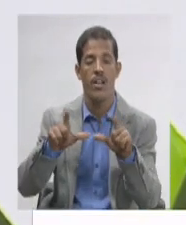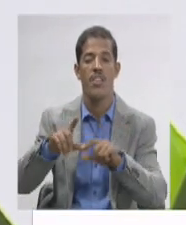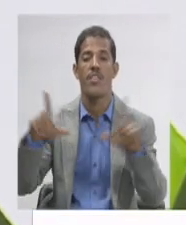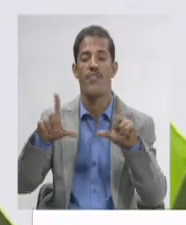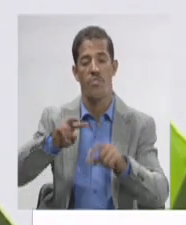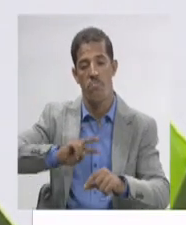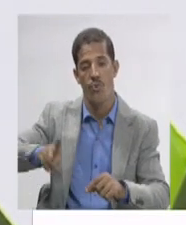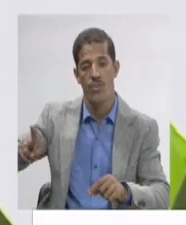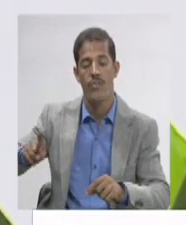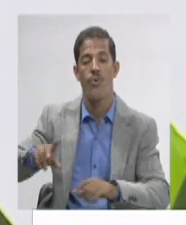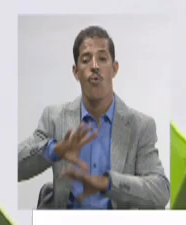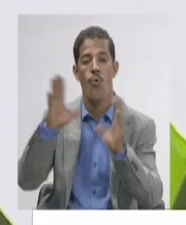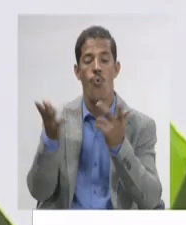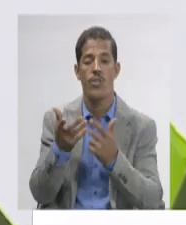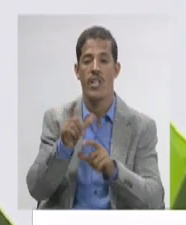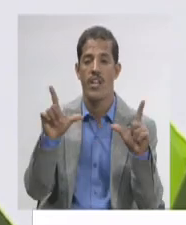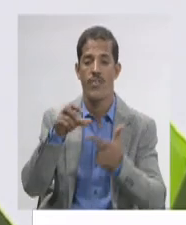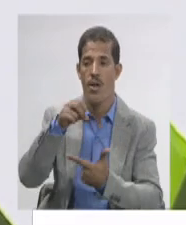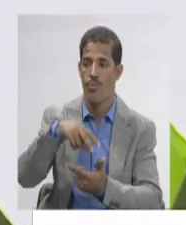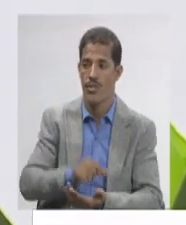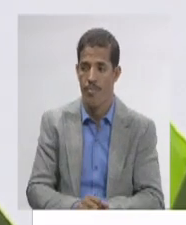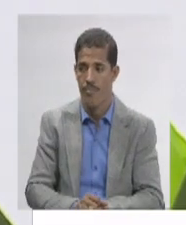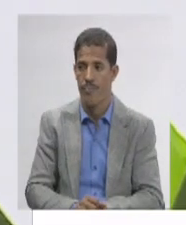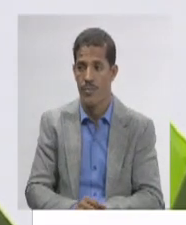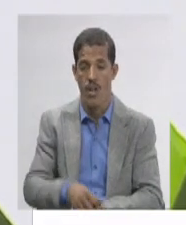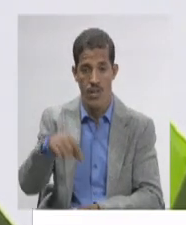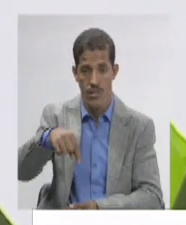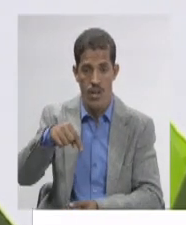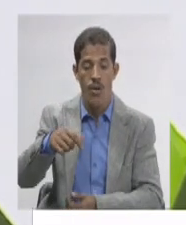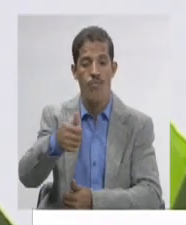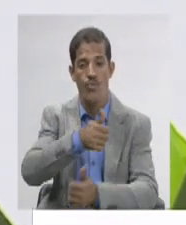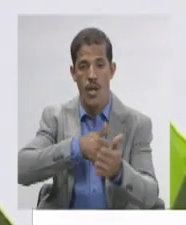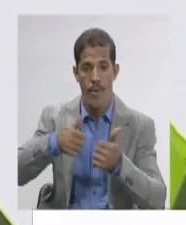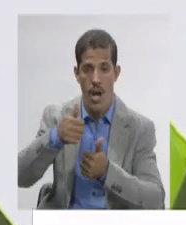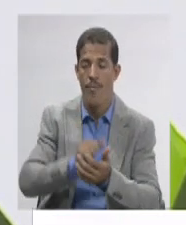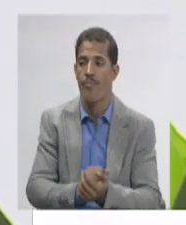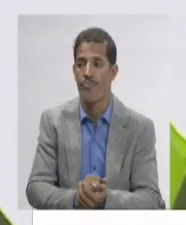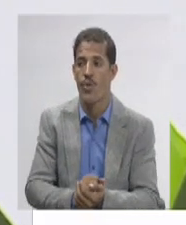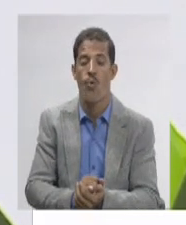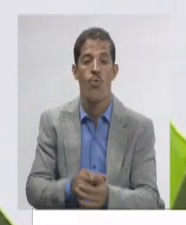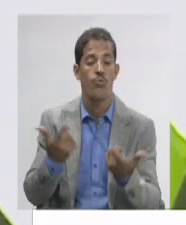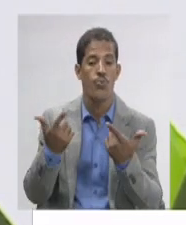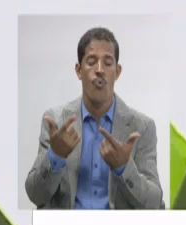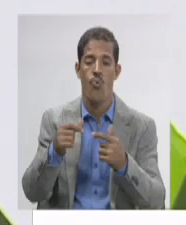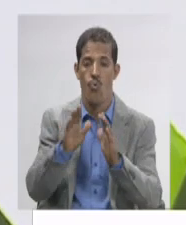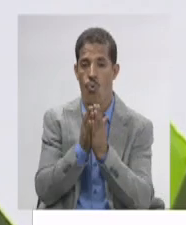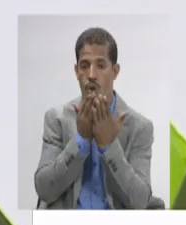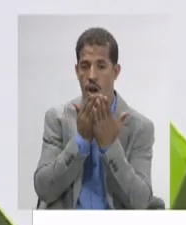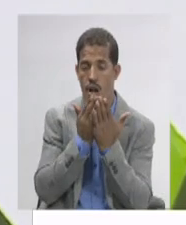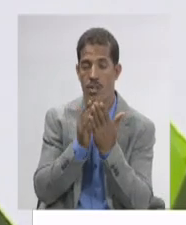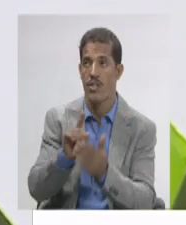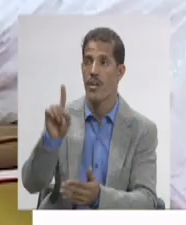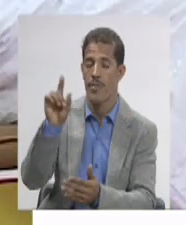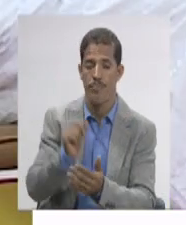من باقه الموريتانيه وهذه المسابقات هي مسابقه القران الكريم على